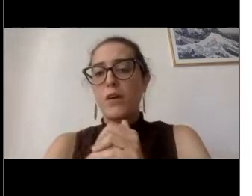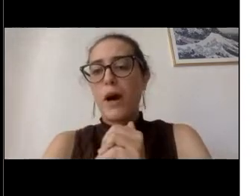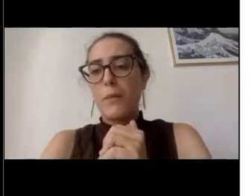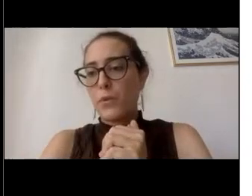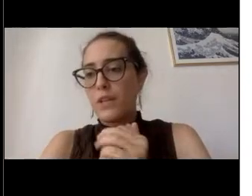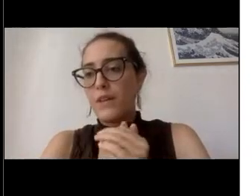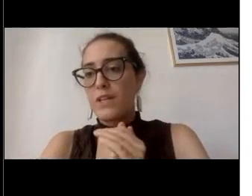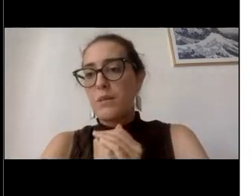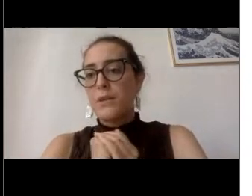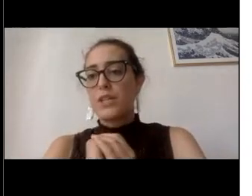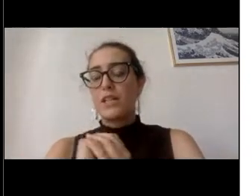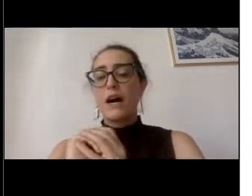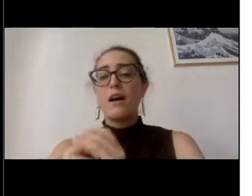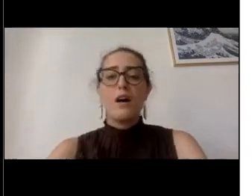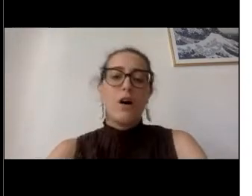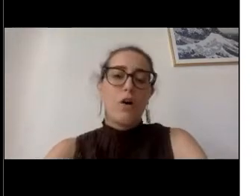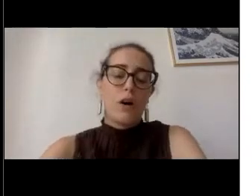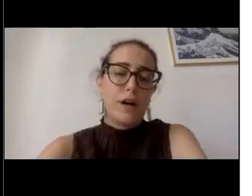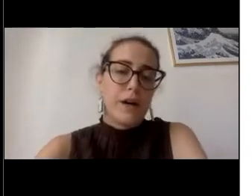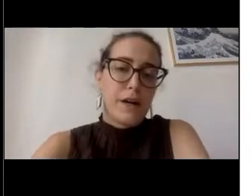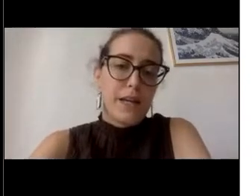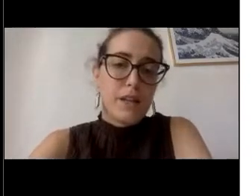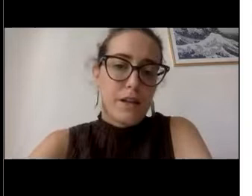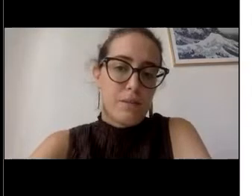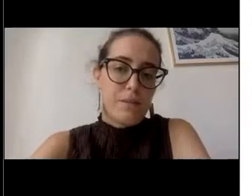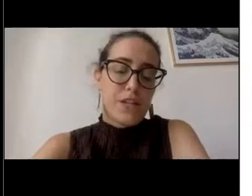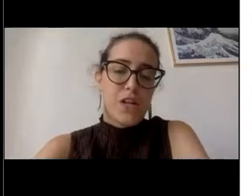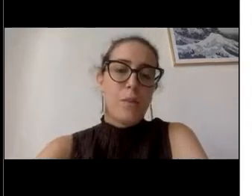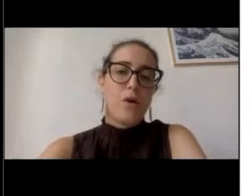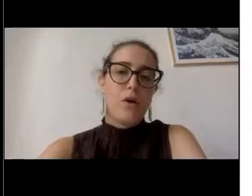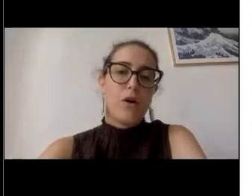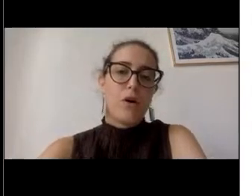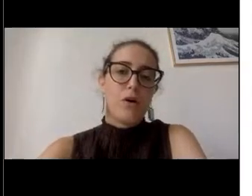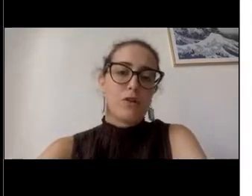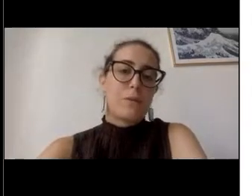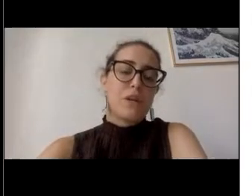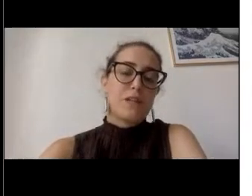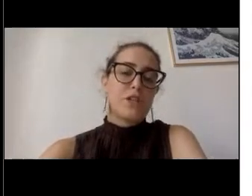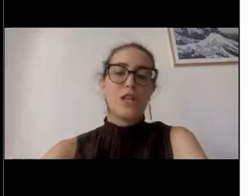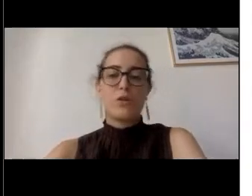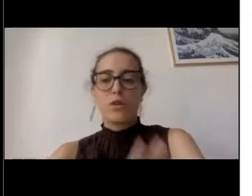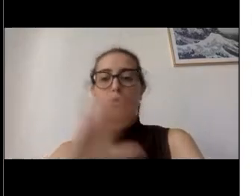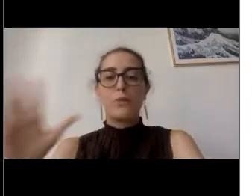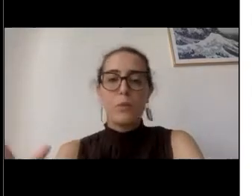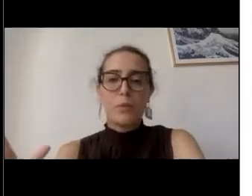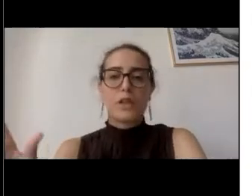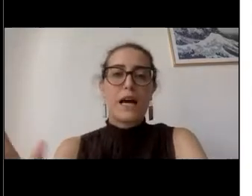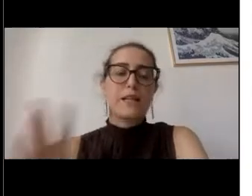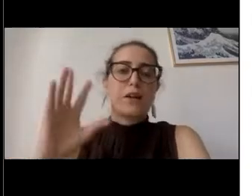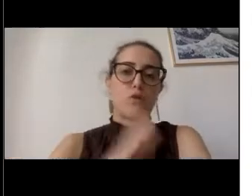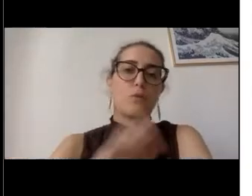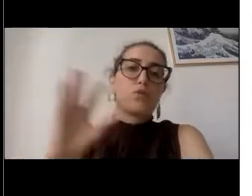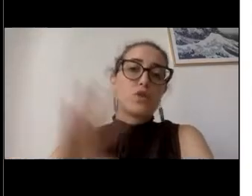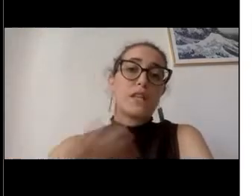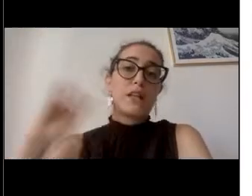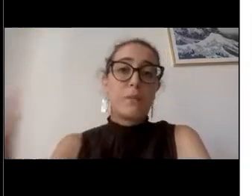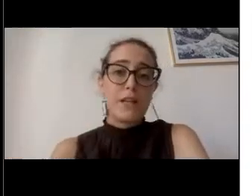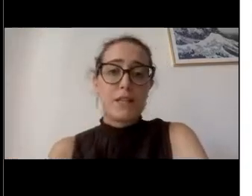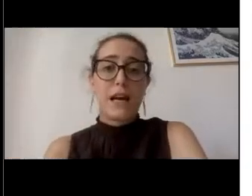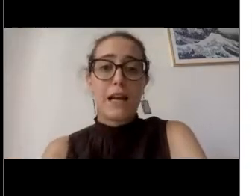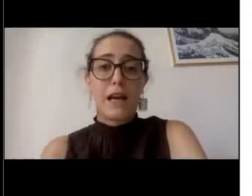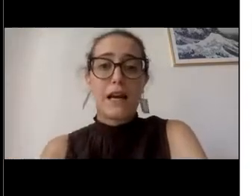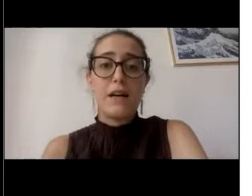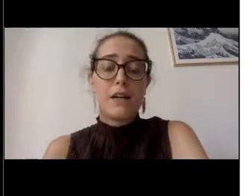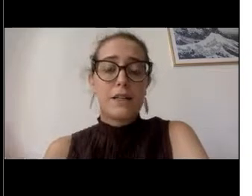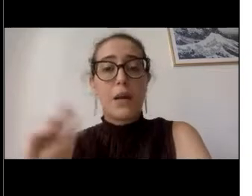azioni che qua per motivi di semplicità diciamo o semplicemente scelto tra quelli più importanti che sono appunto stati